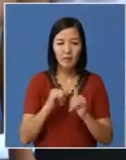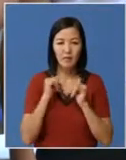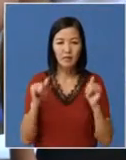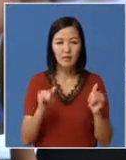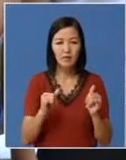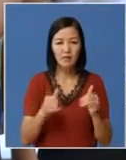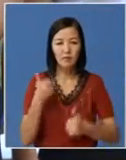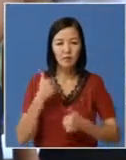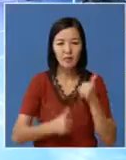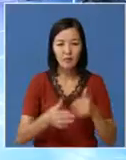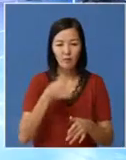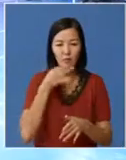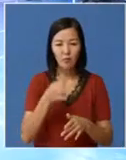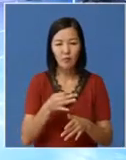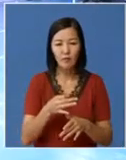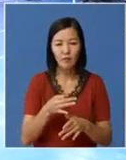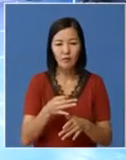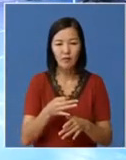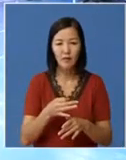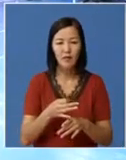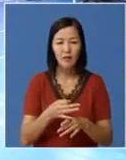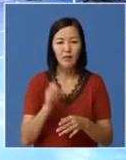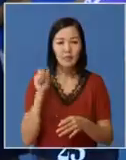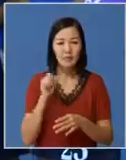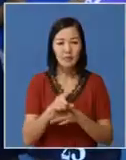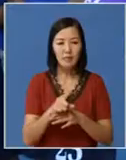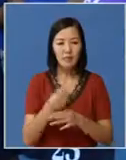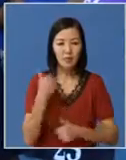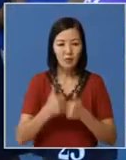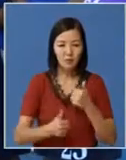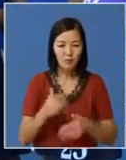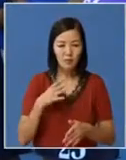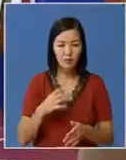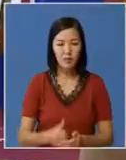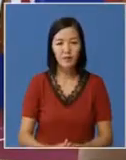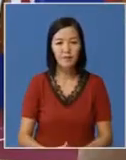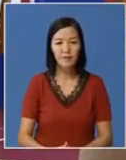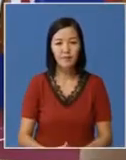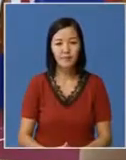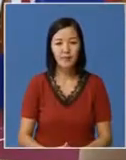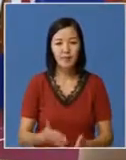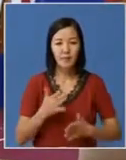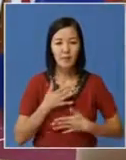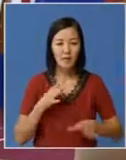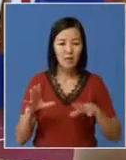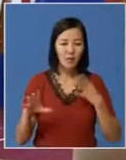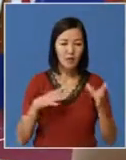набирание соревновательного опыта – одна из первостепенных задач соревнований этого турнира. Мы готовились к